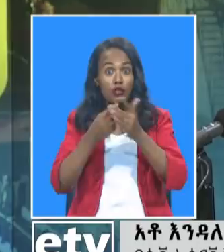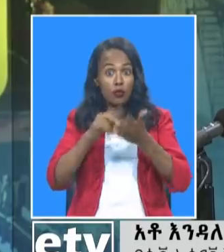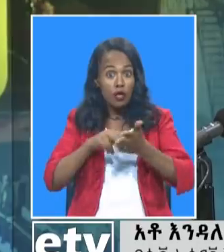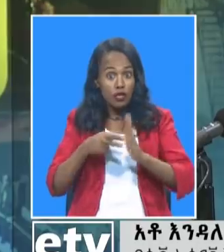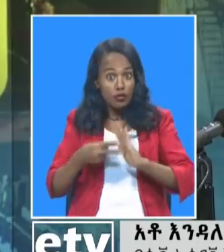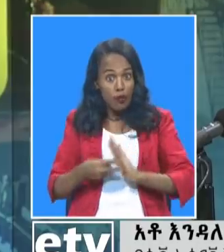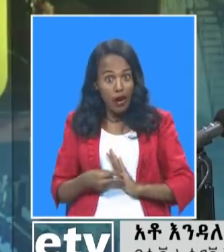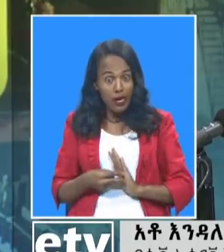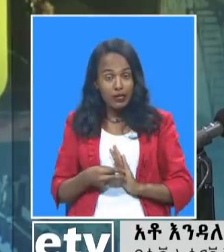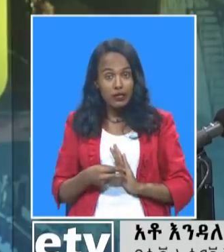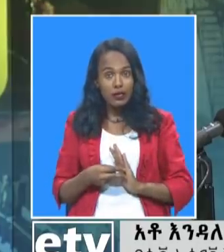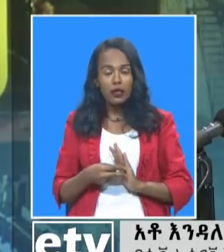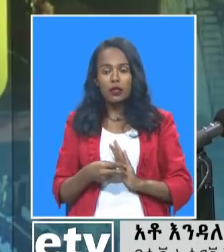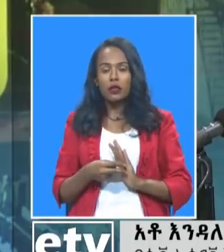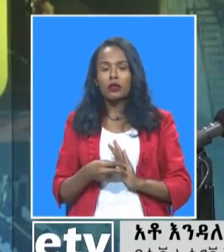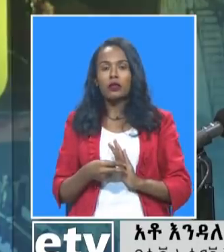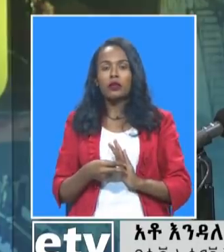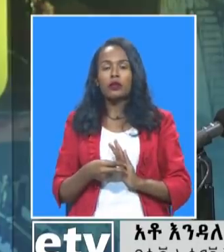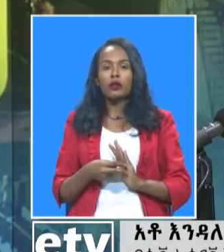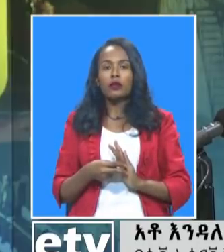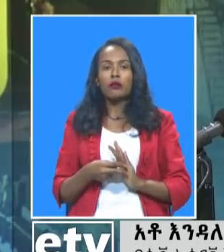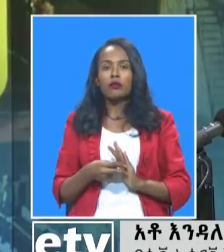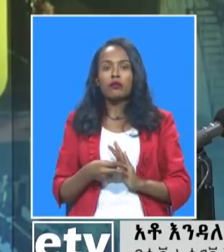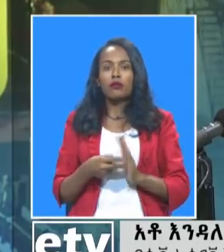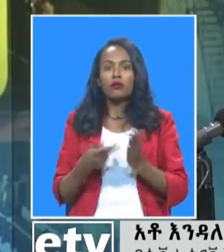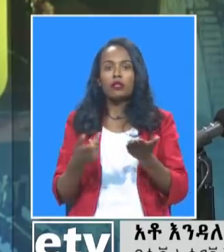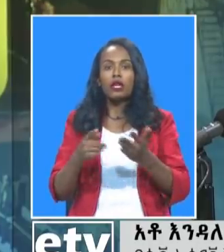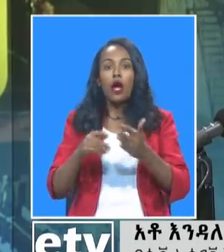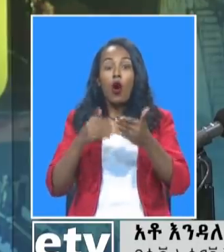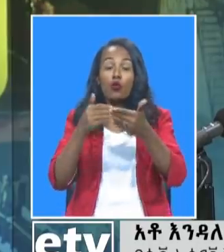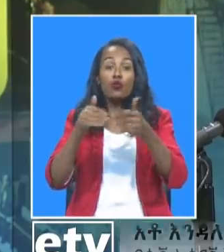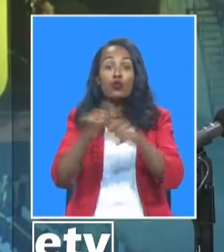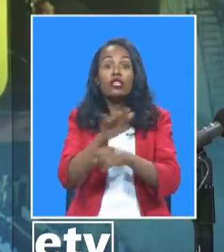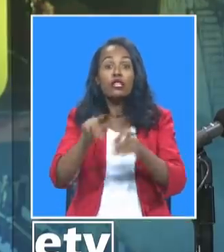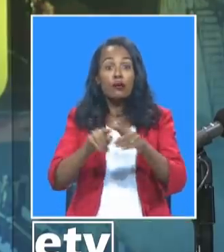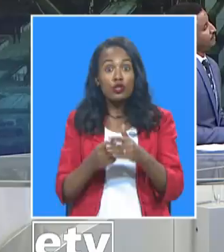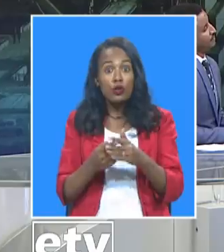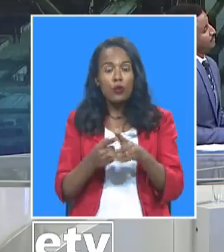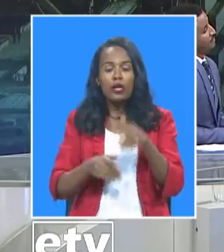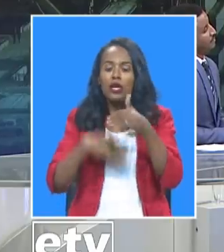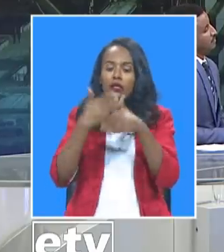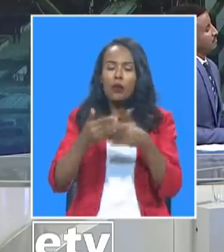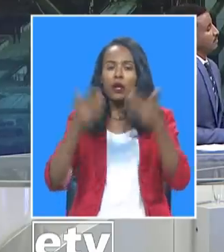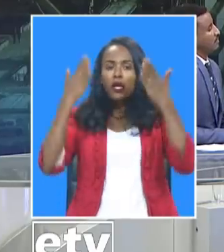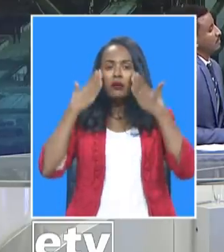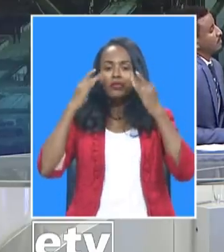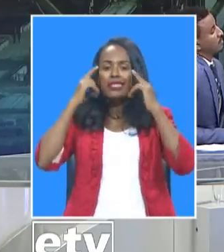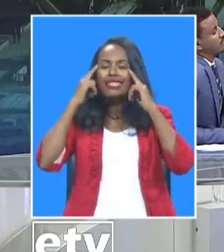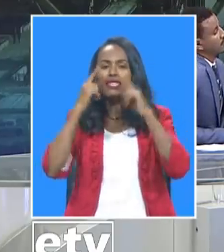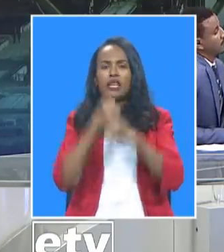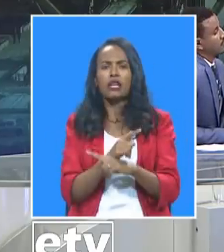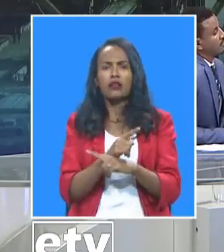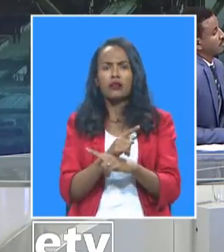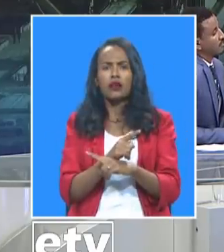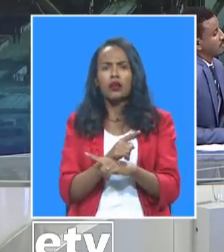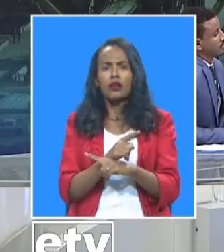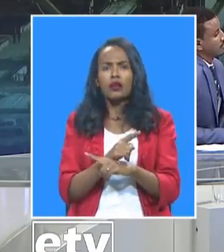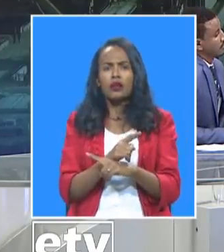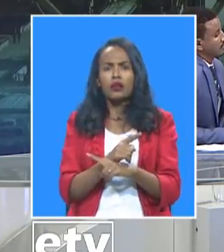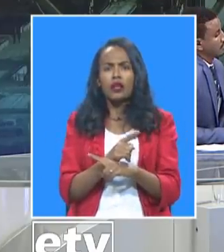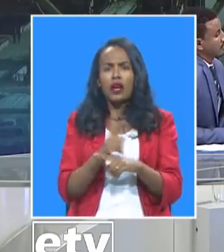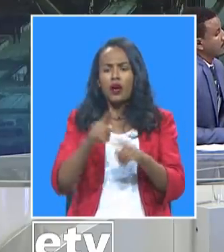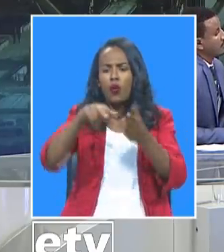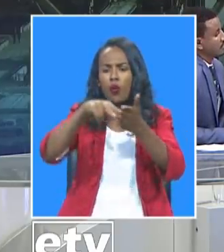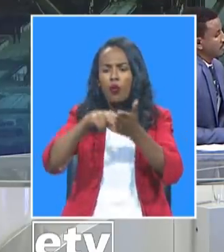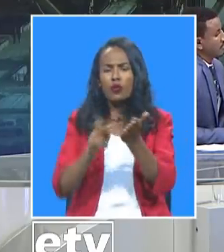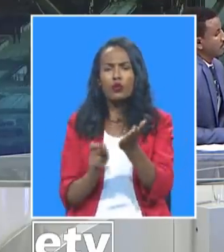ያው በቅዱ እንደሚጀመር ስለሚጀመር አዎ ስለሚጀመር ያ ከዛ በኋላ የግብጽ የተሳሳተ በኮሎኒያል ሴንቲመንት